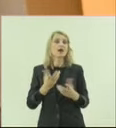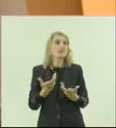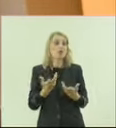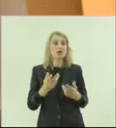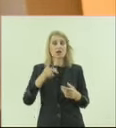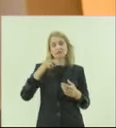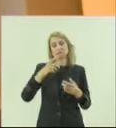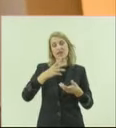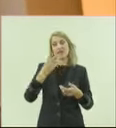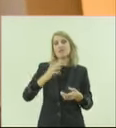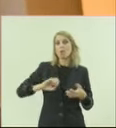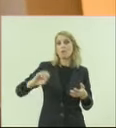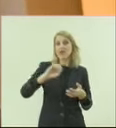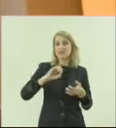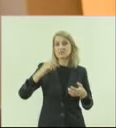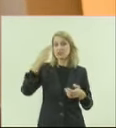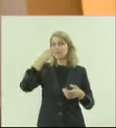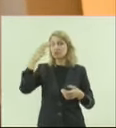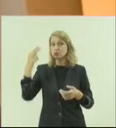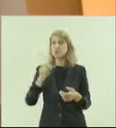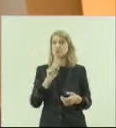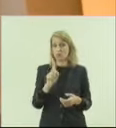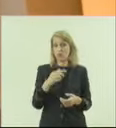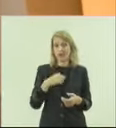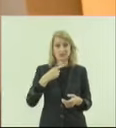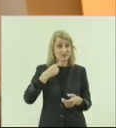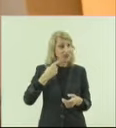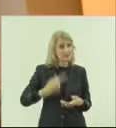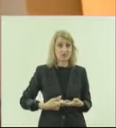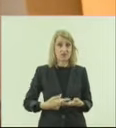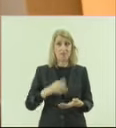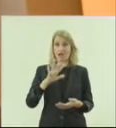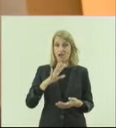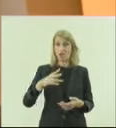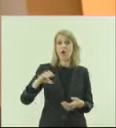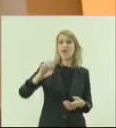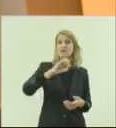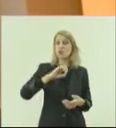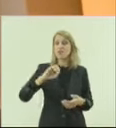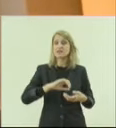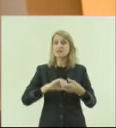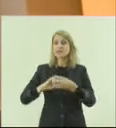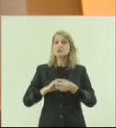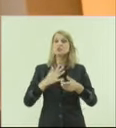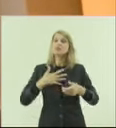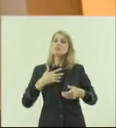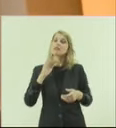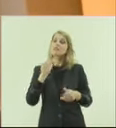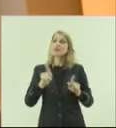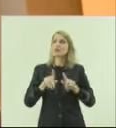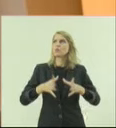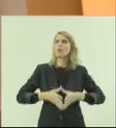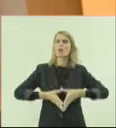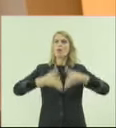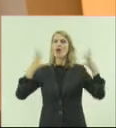Аз твърда твърдо, че Европейския съюз, ако иска да бъде глобален играч в международните дела,